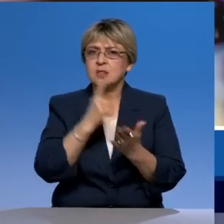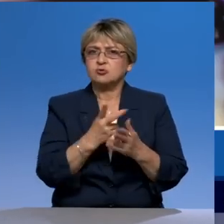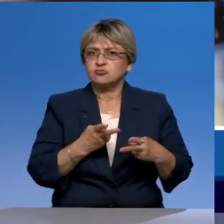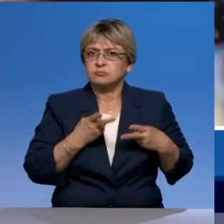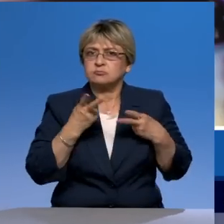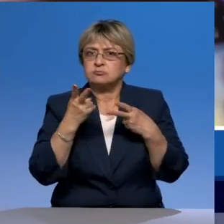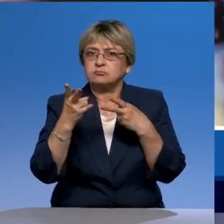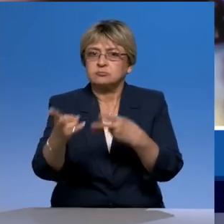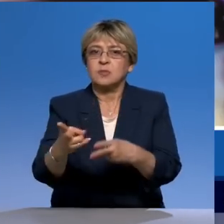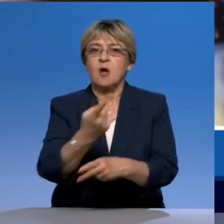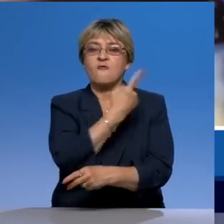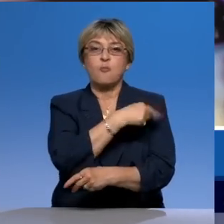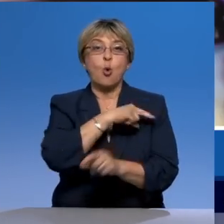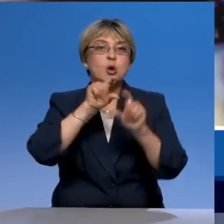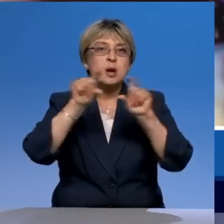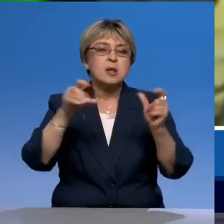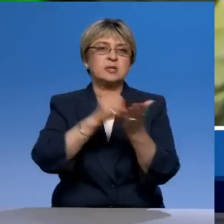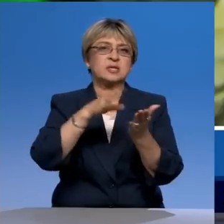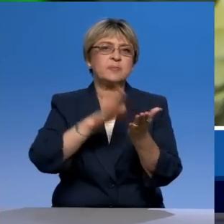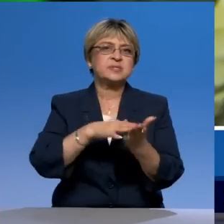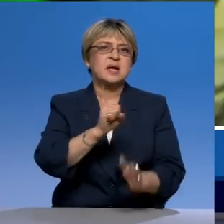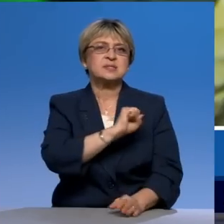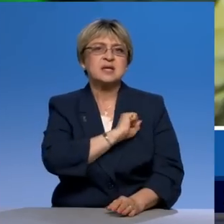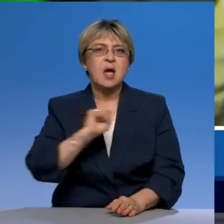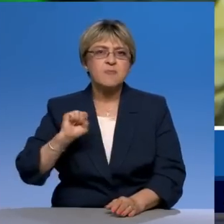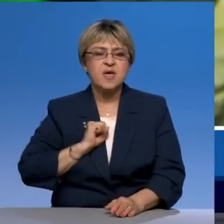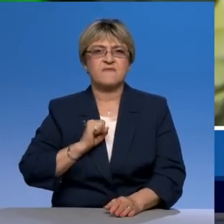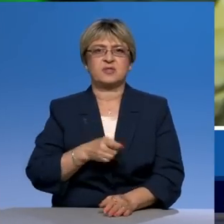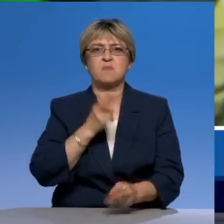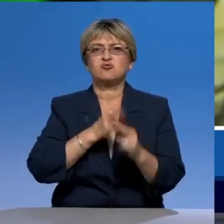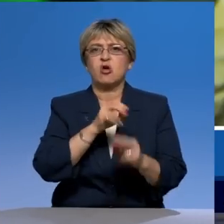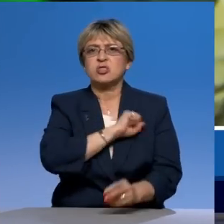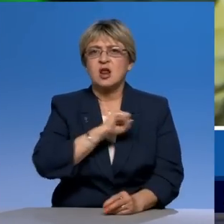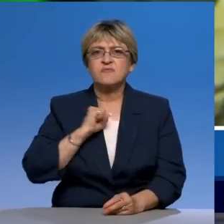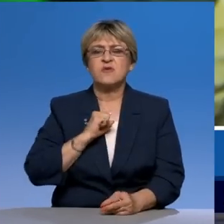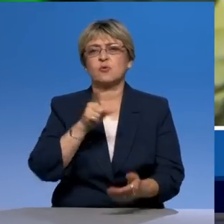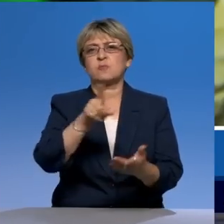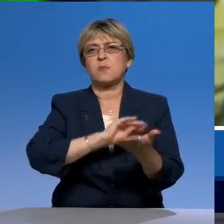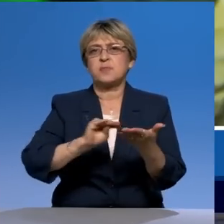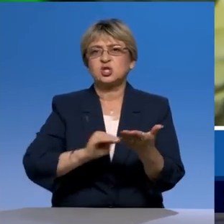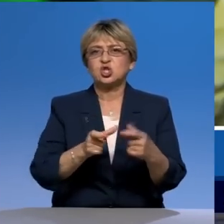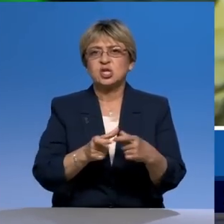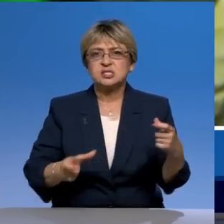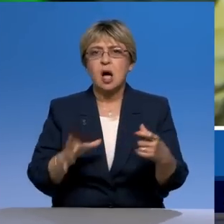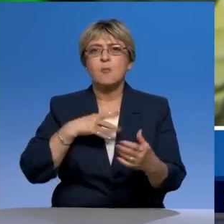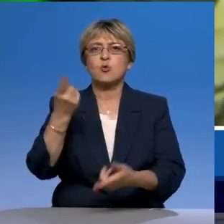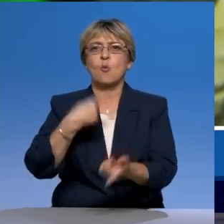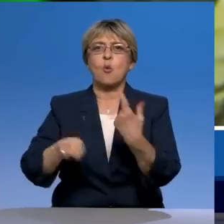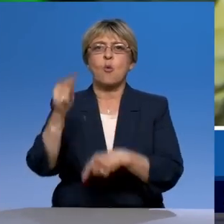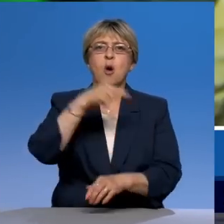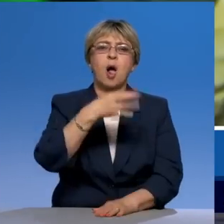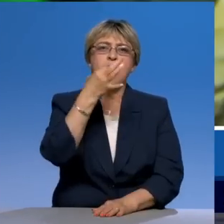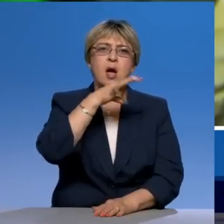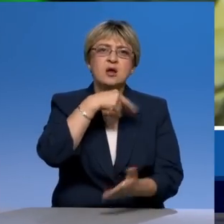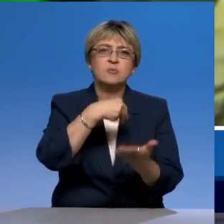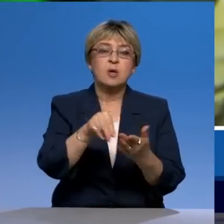в поликлинику, записываться к терапевту, отвлекать терапевта, получать рецепт, потом опять ехать, получать лекарства. А